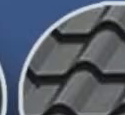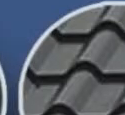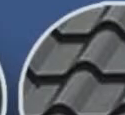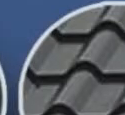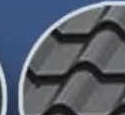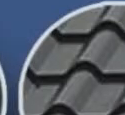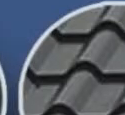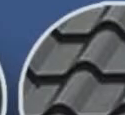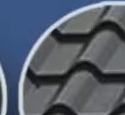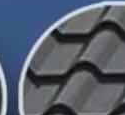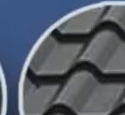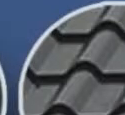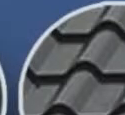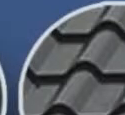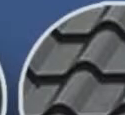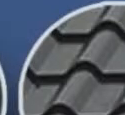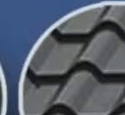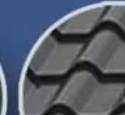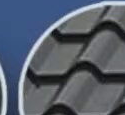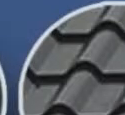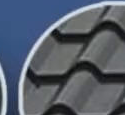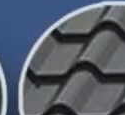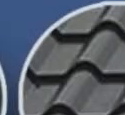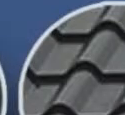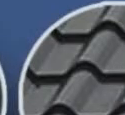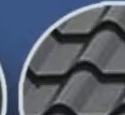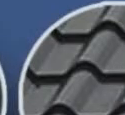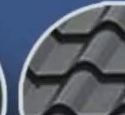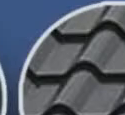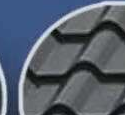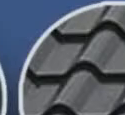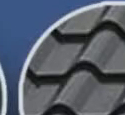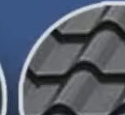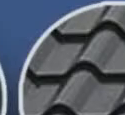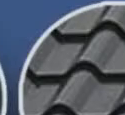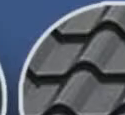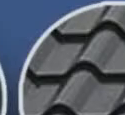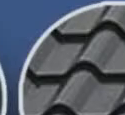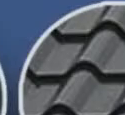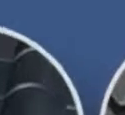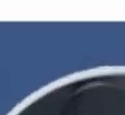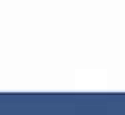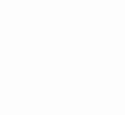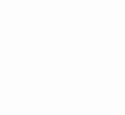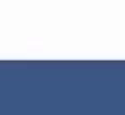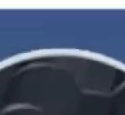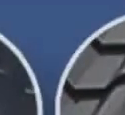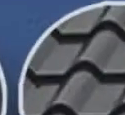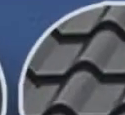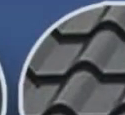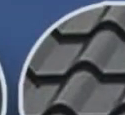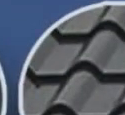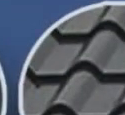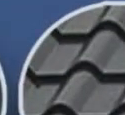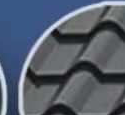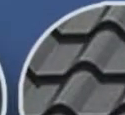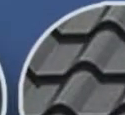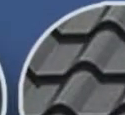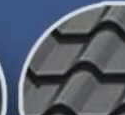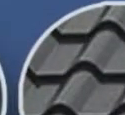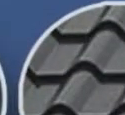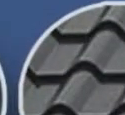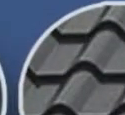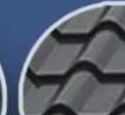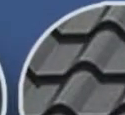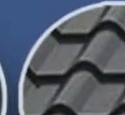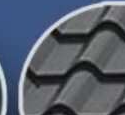kwaka wahingi na witi ode ya kukio mundi kwisila mutandao witu wa Facebook ulani reino mabati kwa mauvombe ange notu kunisimu